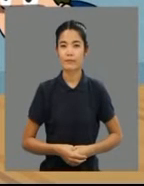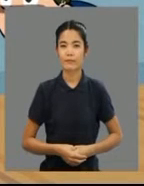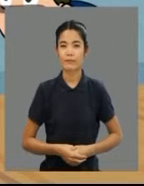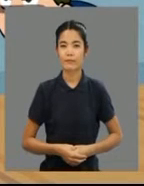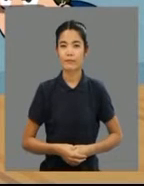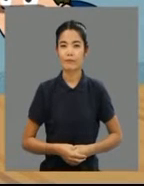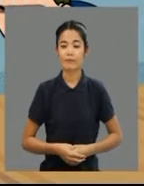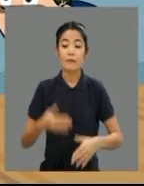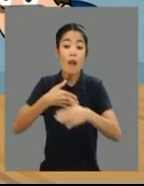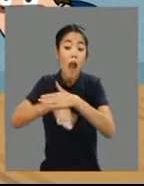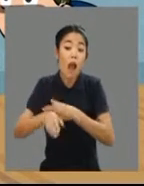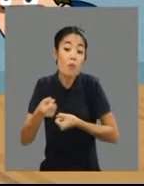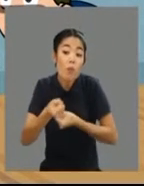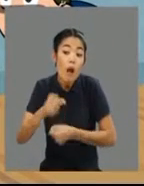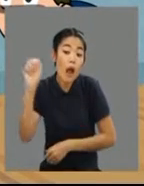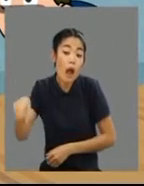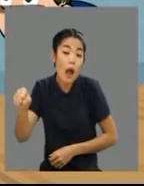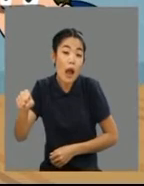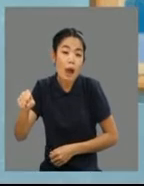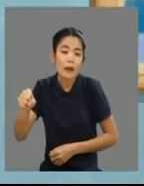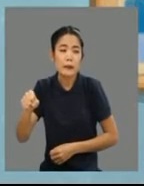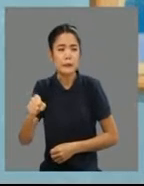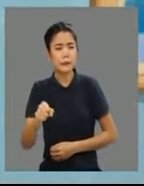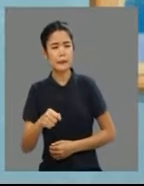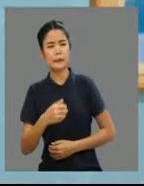จะหนีเวรอีกแล้วเหร